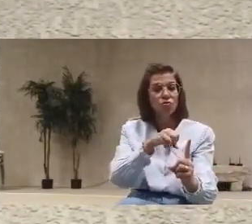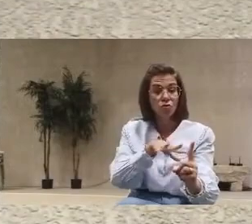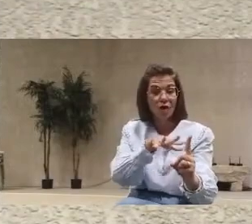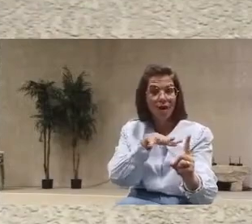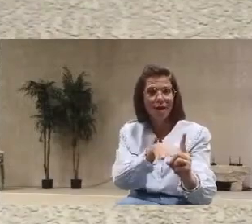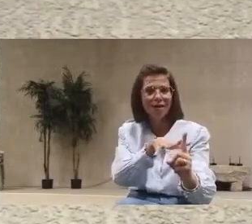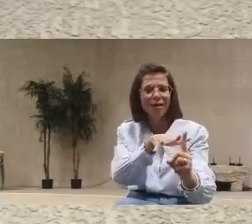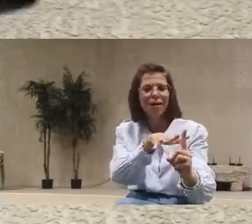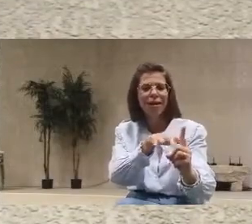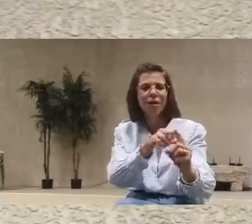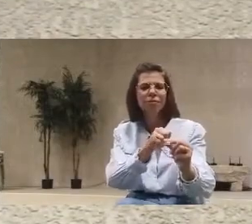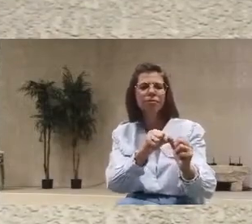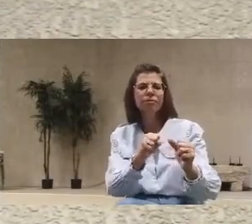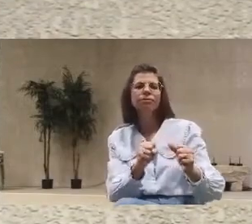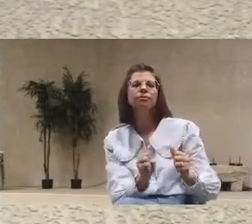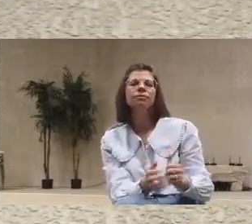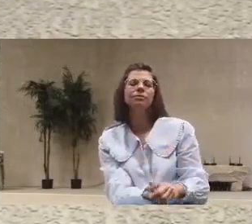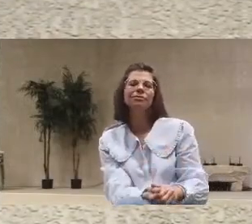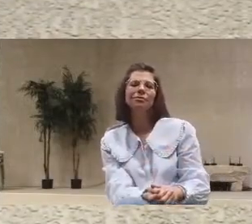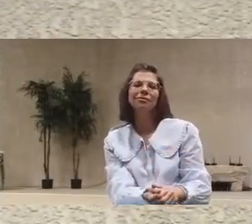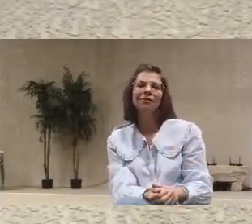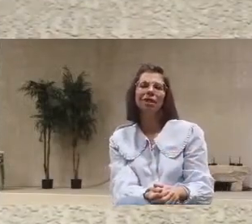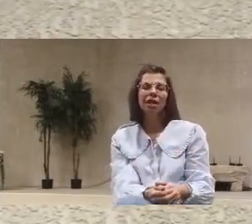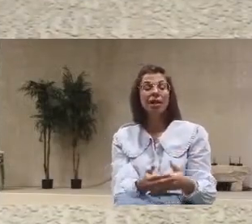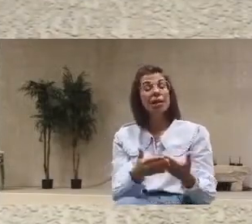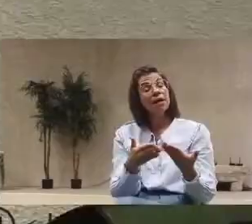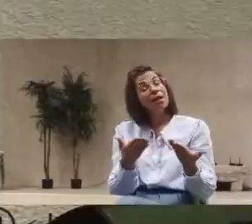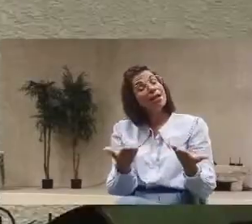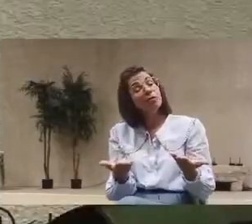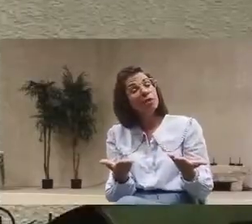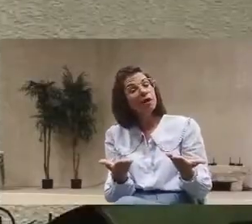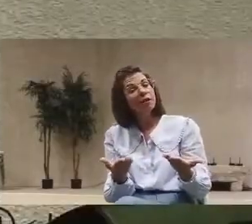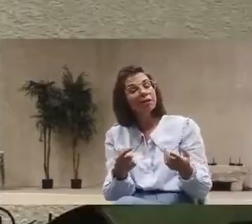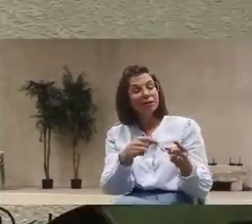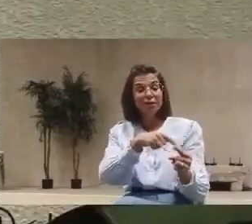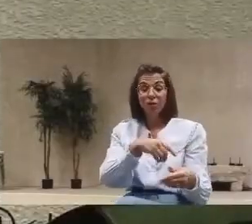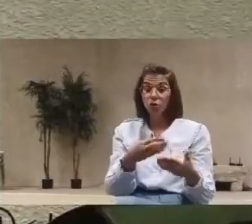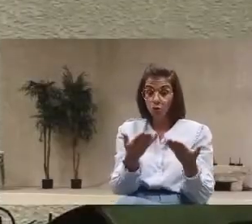utilisées pour le bien-être de l'homme. ça va changer.